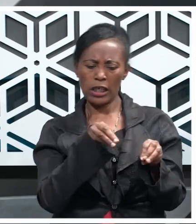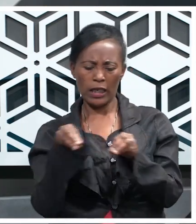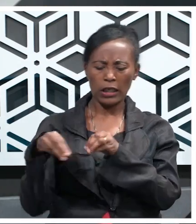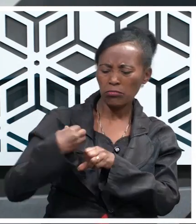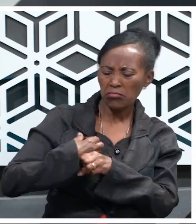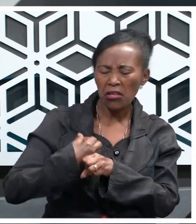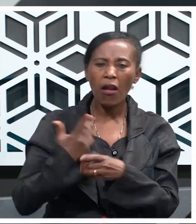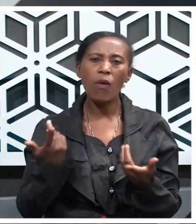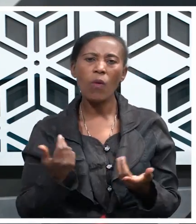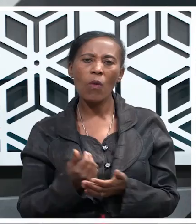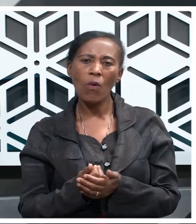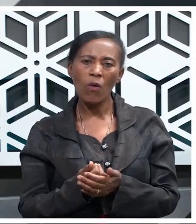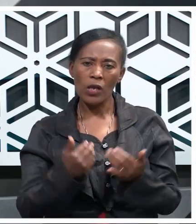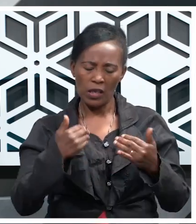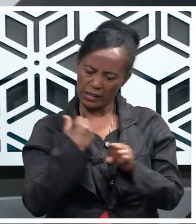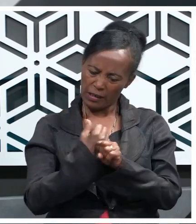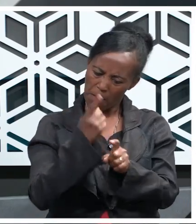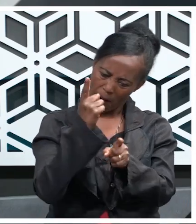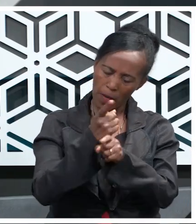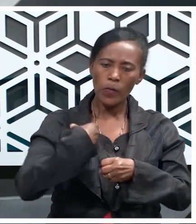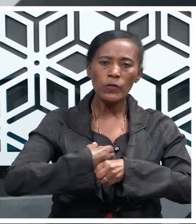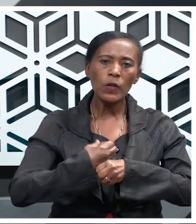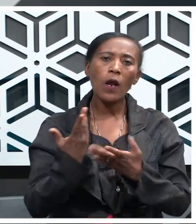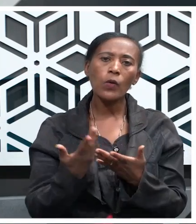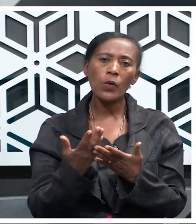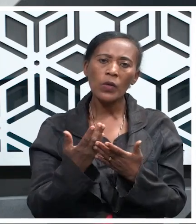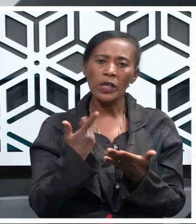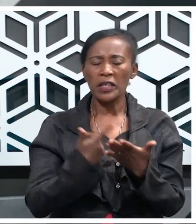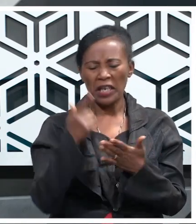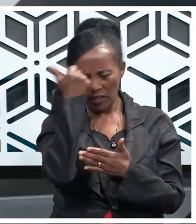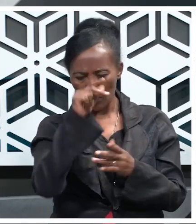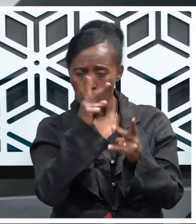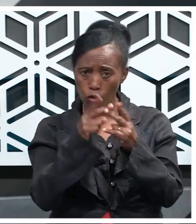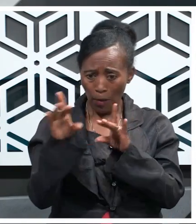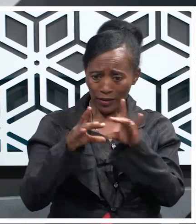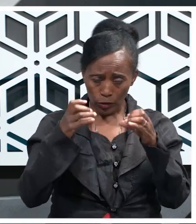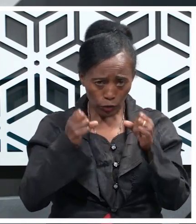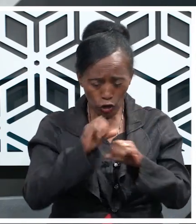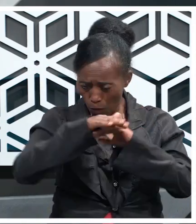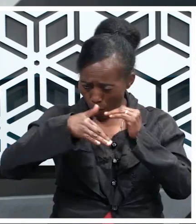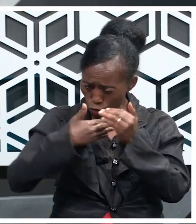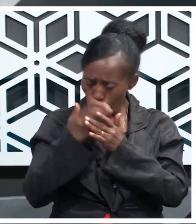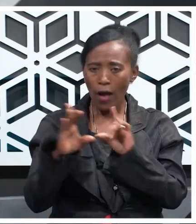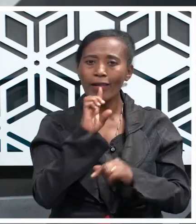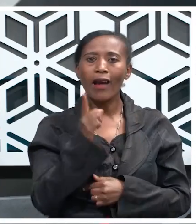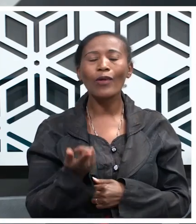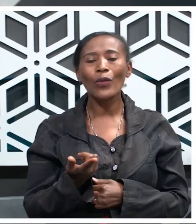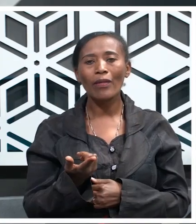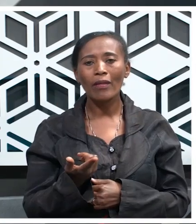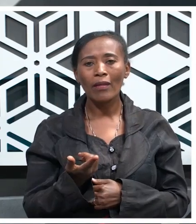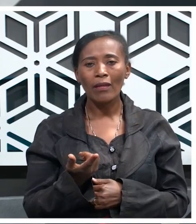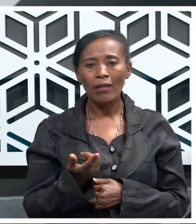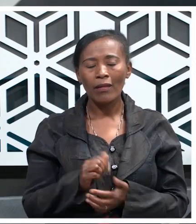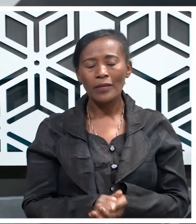ሰው እንቀሳቀሳለሁ እሰራለሁ ያው ስራዬን በአግባቡ ነው የሚሰራው የትም ቦታ ላይ ማድረግ የምችለውን ነገር በሙሉ ነው